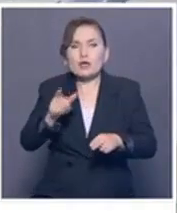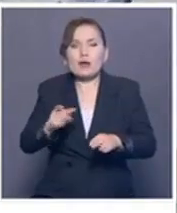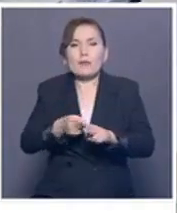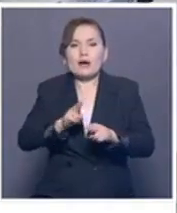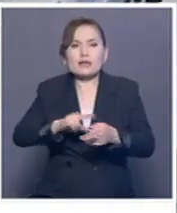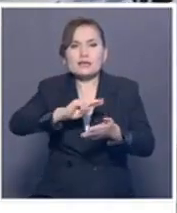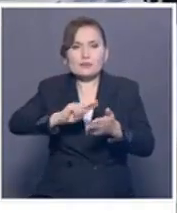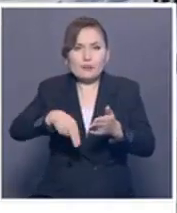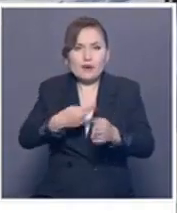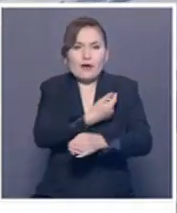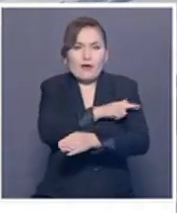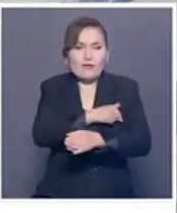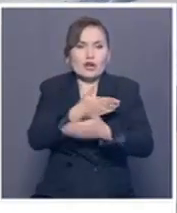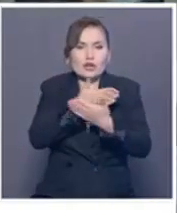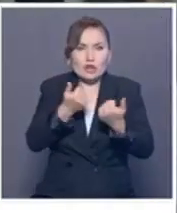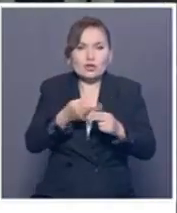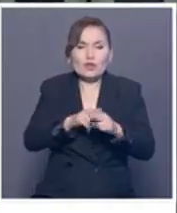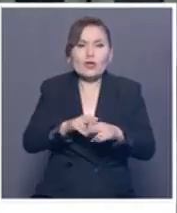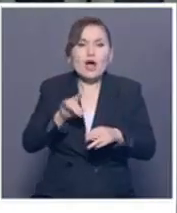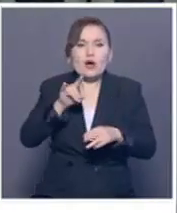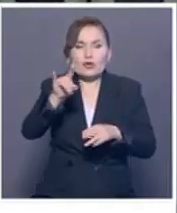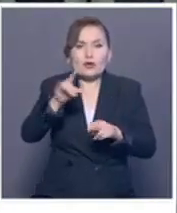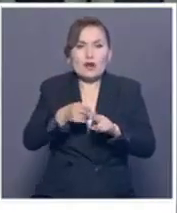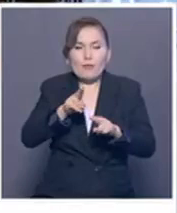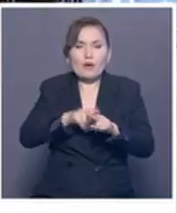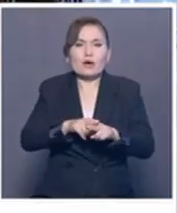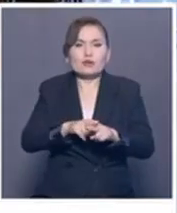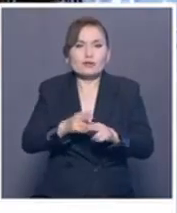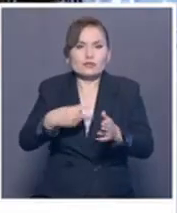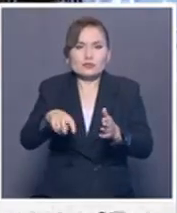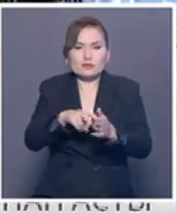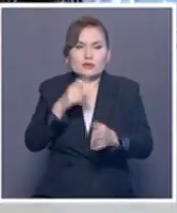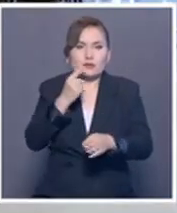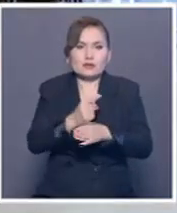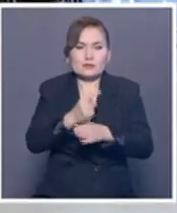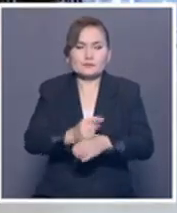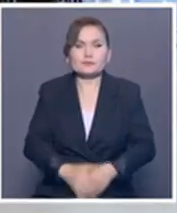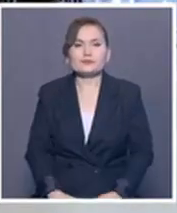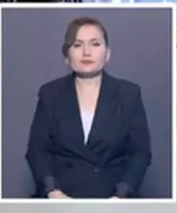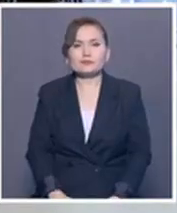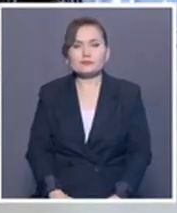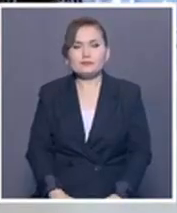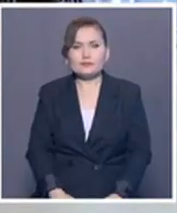нәтижелі сараптама болмаса, ол тестті ұшақтан түскен соң міндетті түрде тапсырады. Жансая Қапасқызы, Қазақстан ұлттық арнасы.